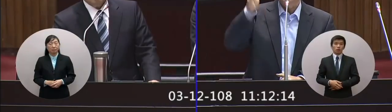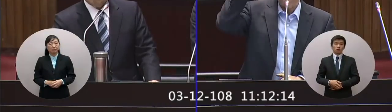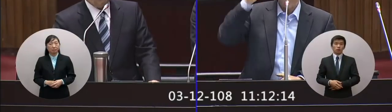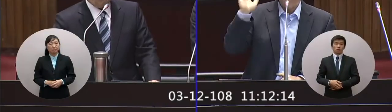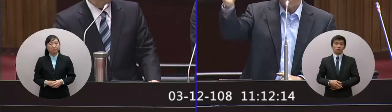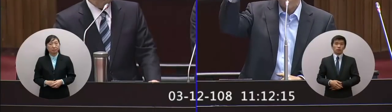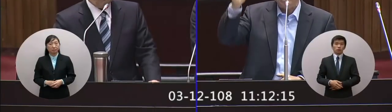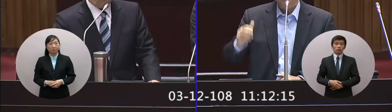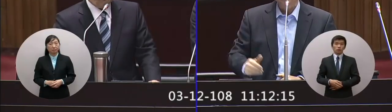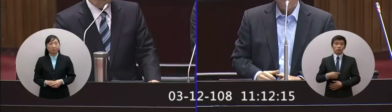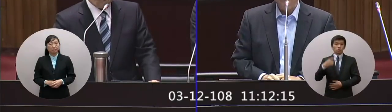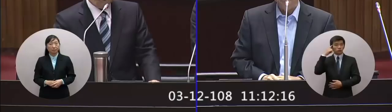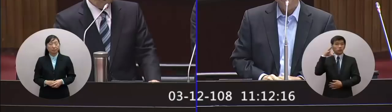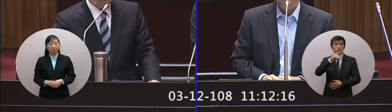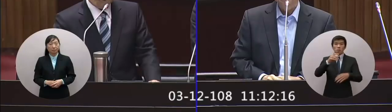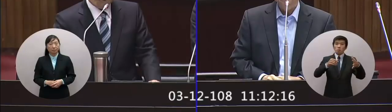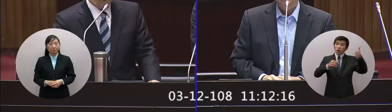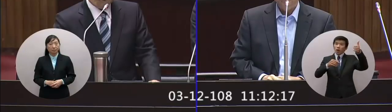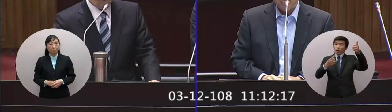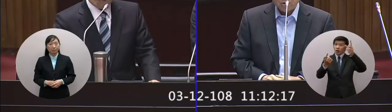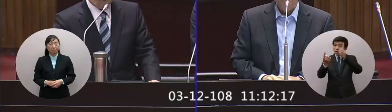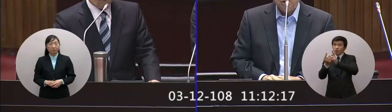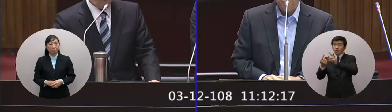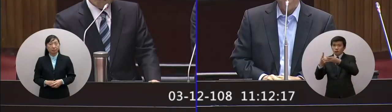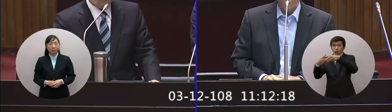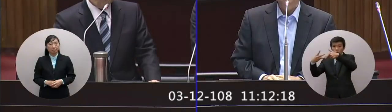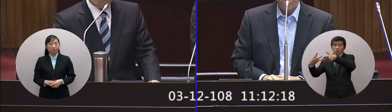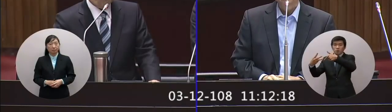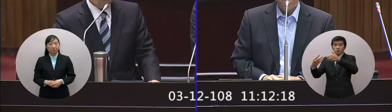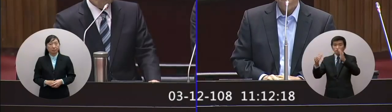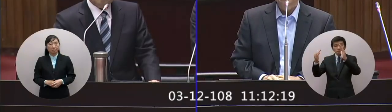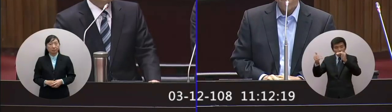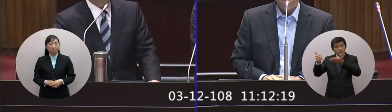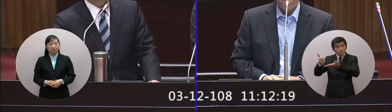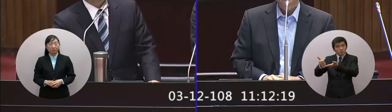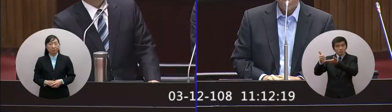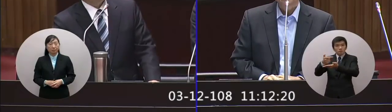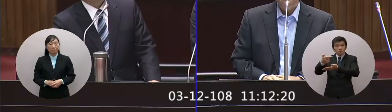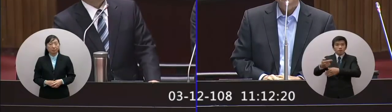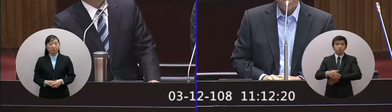所以师长去见到组长、主任，要毕恭毕敬。